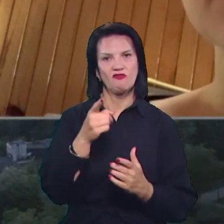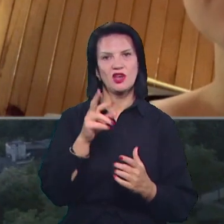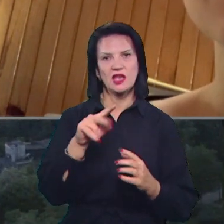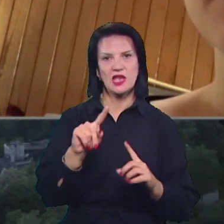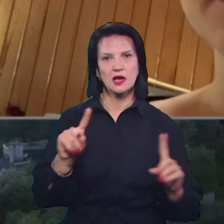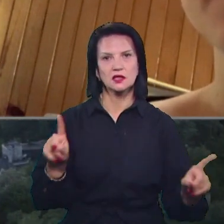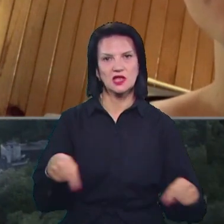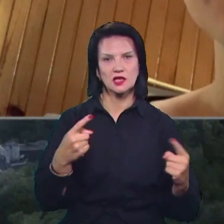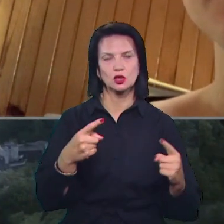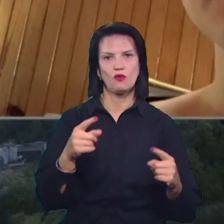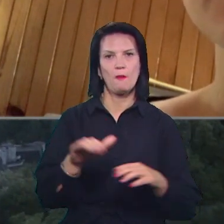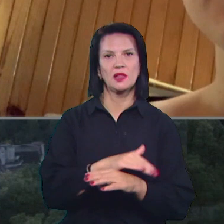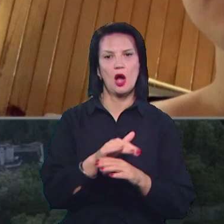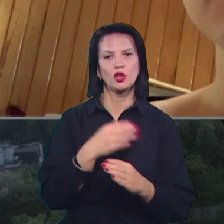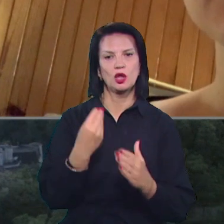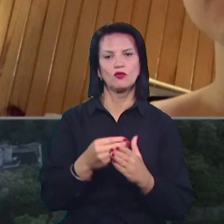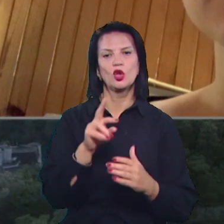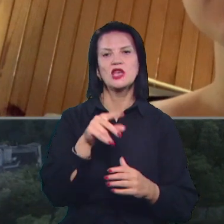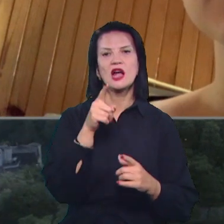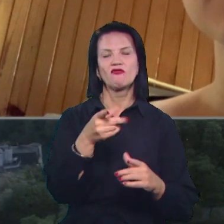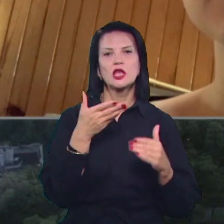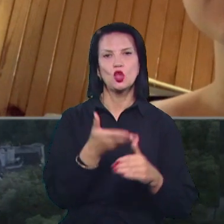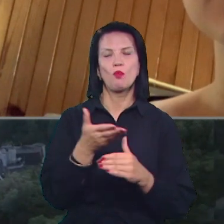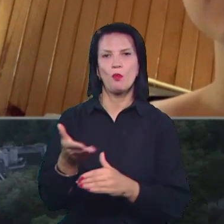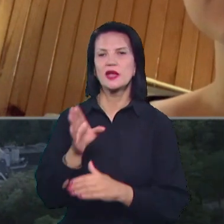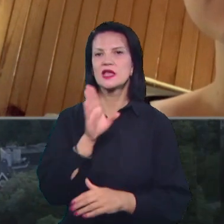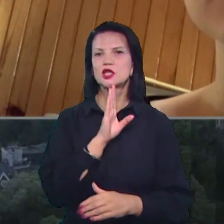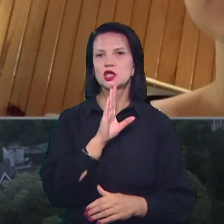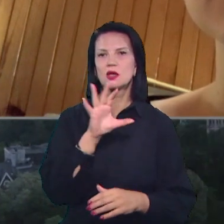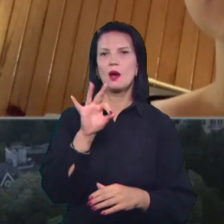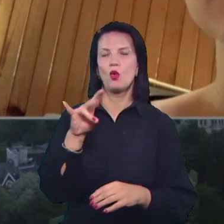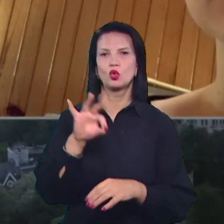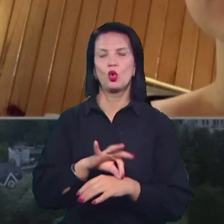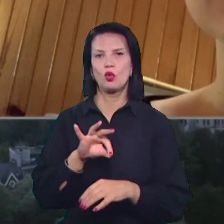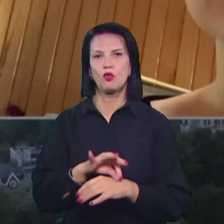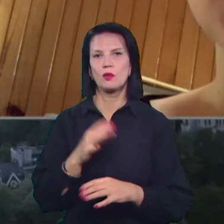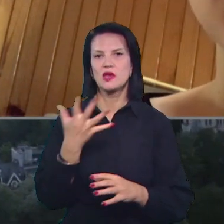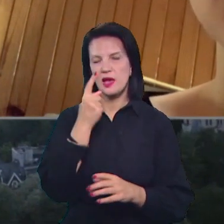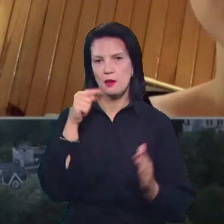як саме ви допомагаєте жінкам, онкохворим жінкам, які потрапили в подібну ситуацію?